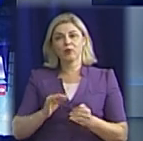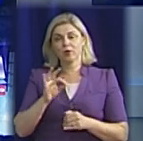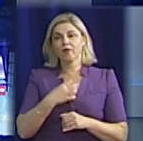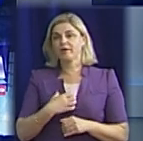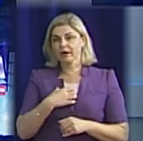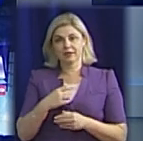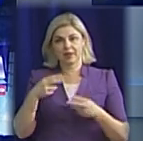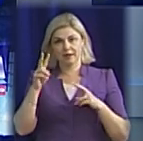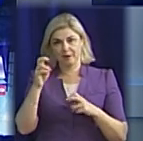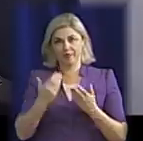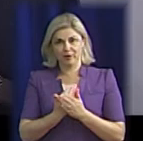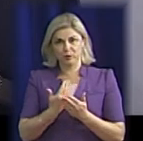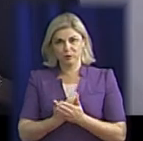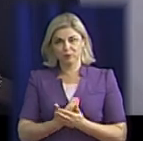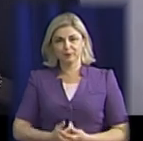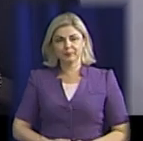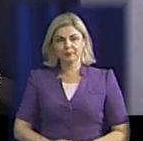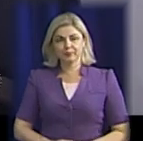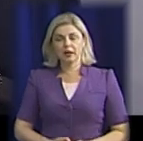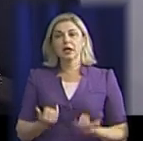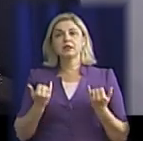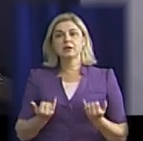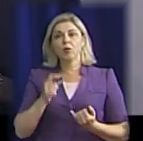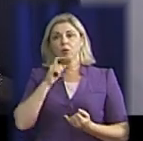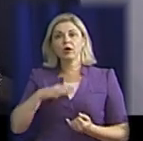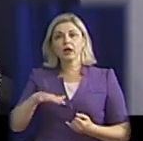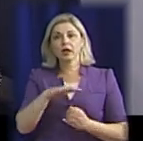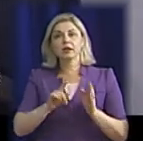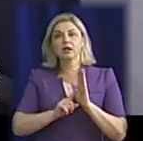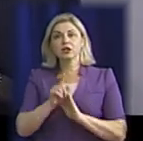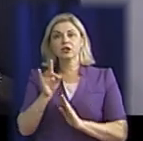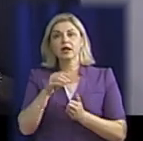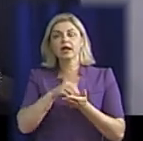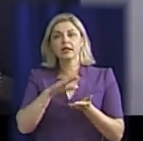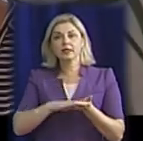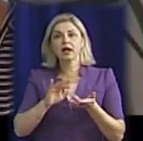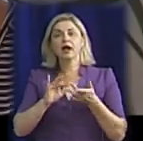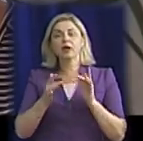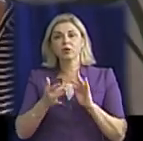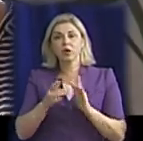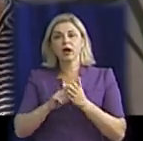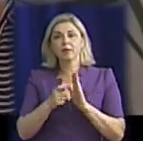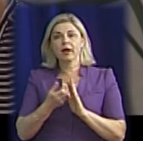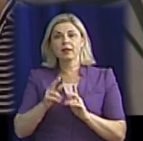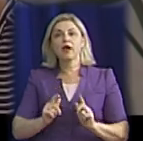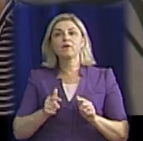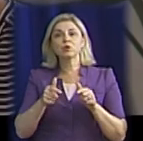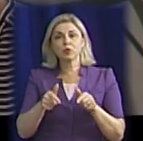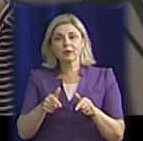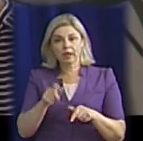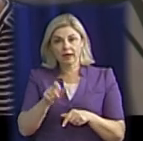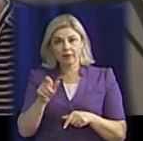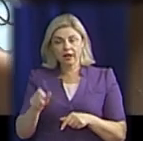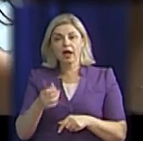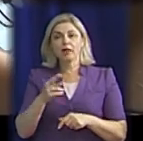теми випуску. Сьогодні в Україні розпочалась реєстрація електронних кабінетів для вступників. За допомогою